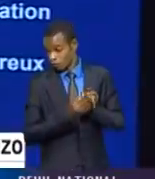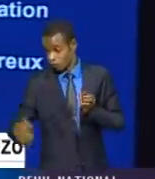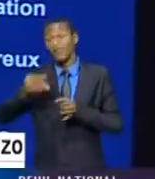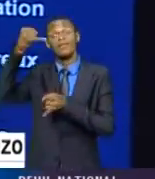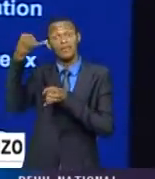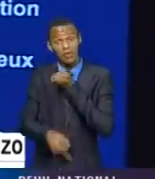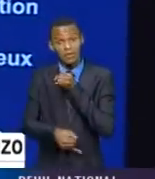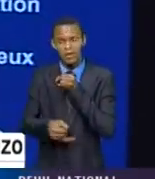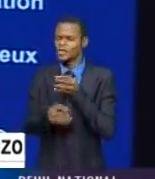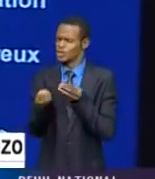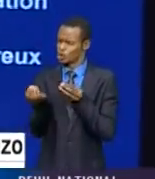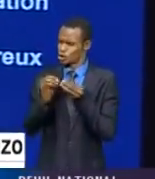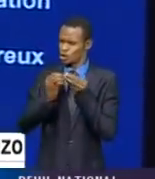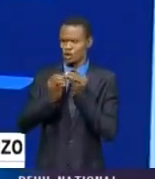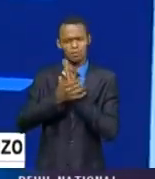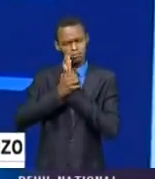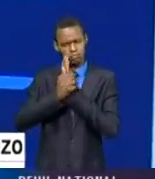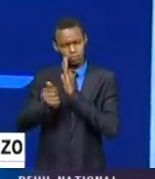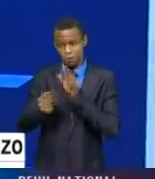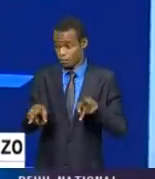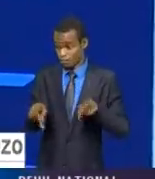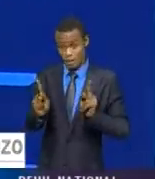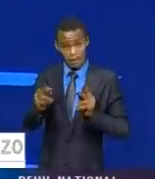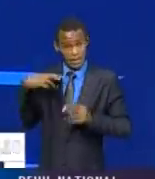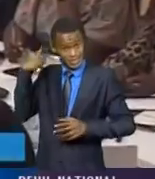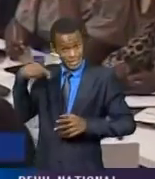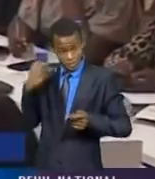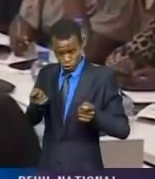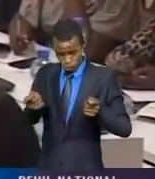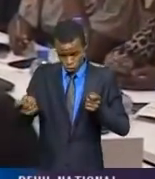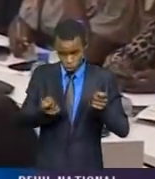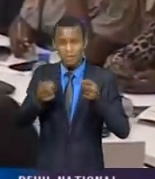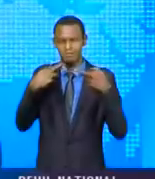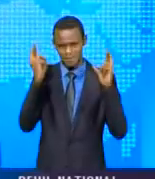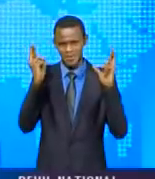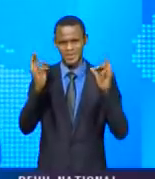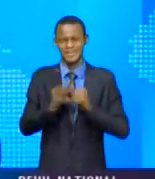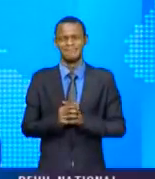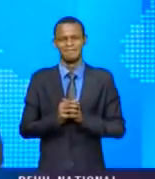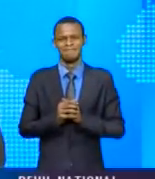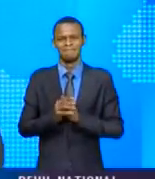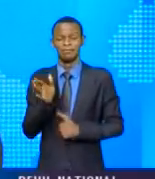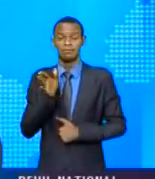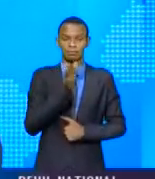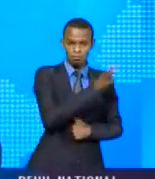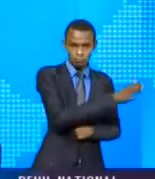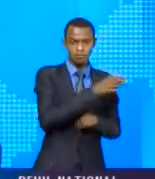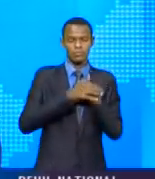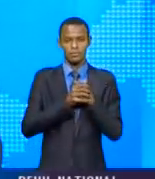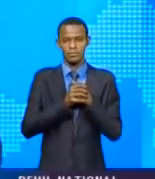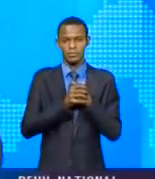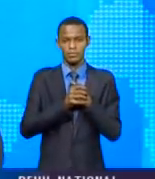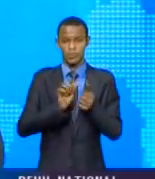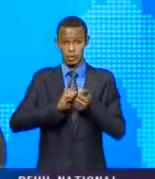pousser aux länder de la radio de la femme aimée des thématiques la gastroentérologie